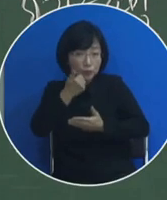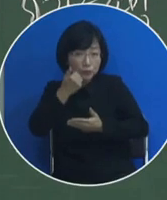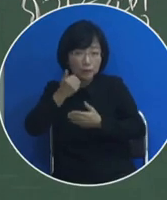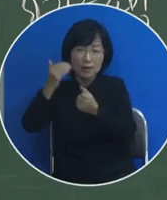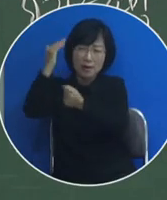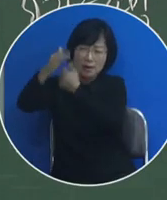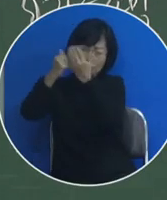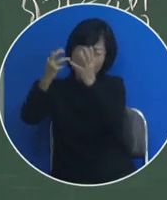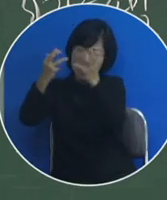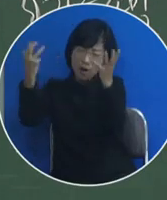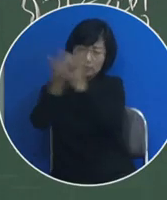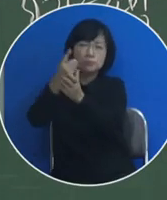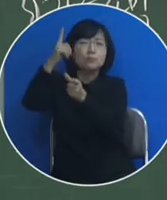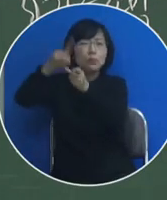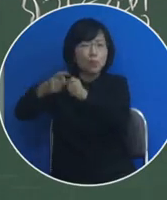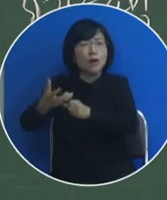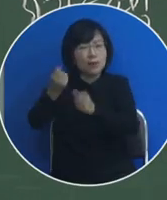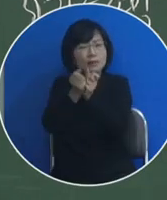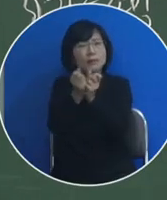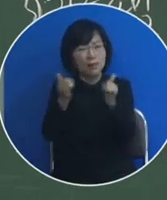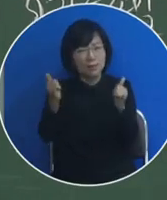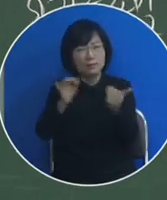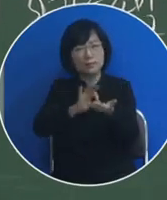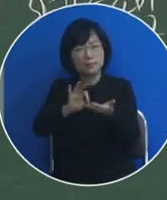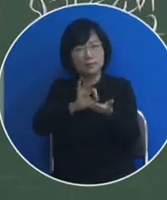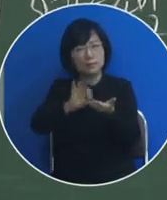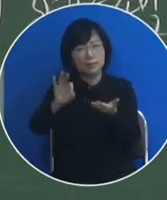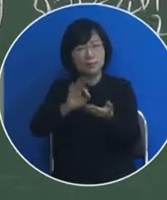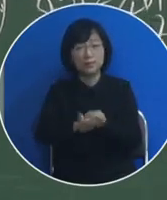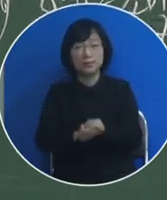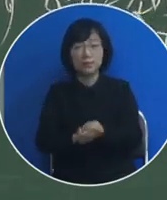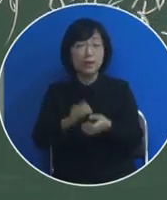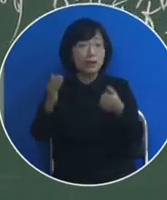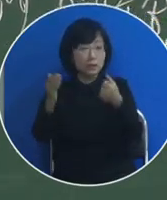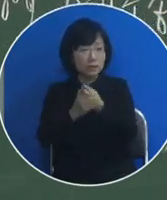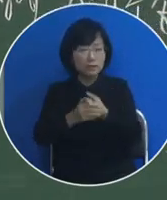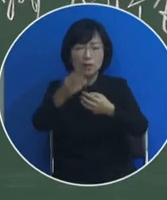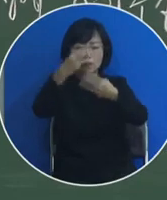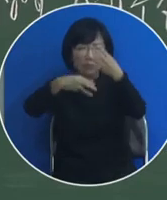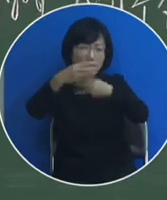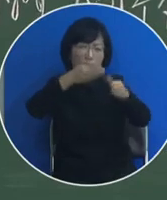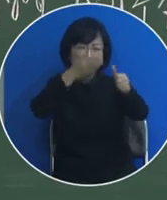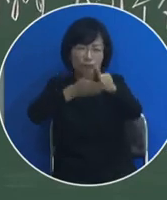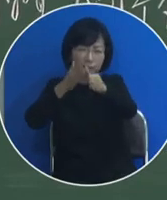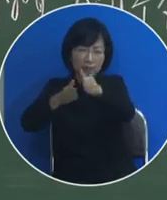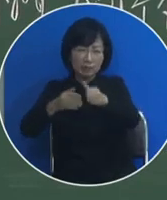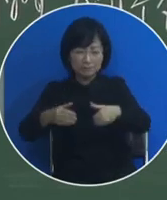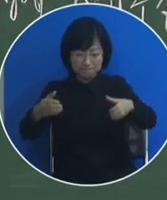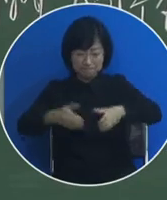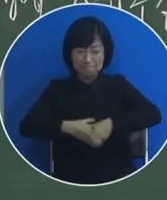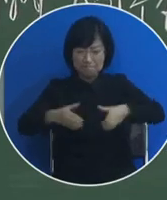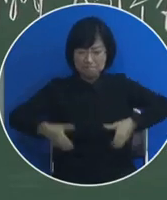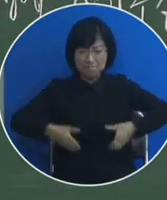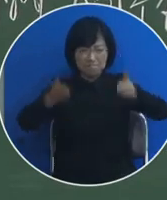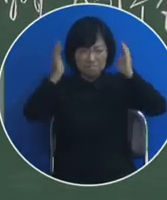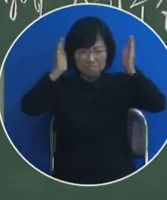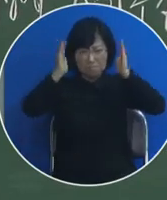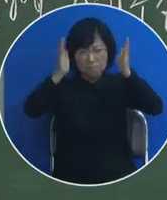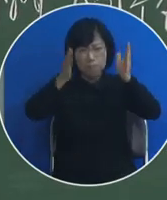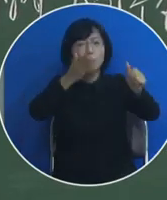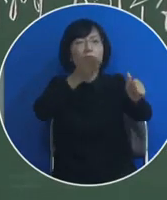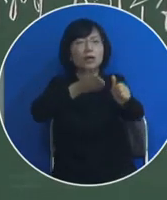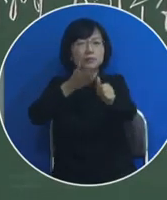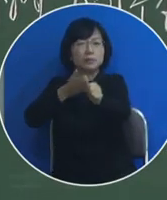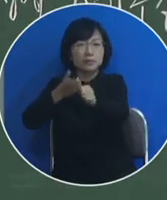ones who hold God's absolute goal. 그래서 우리 렘넌트들은 당당하게 공부해야 돼요. And that's why remnants you should confidently study. 이강 때 렘넌트들 얘기 좀